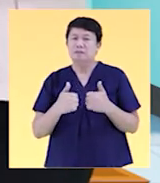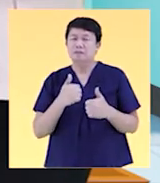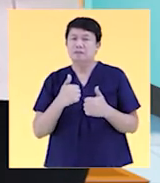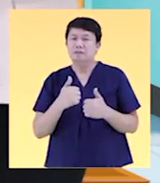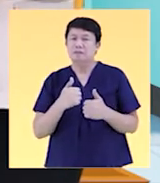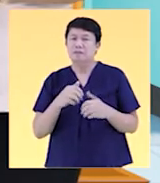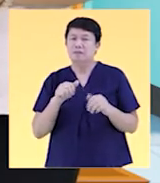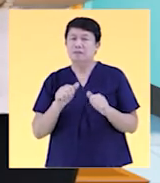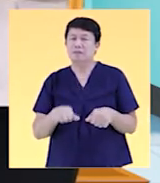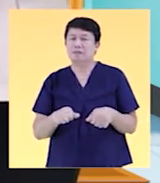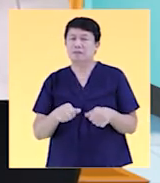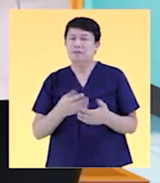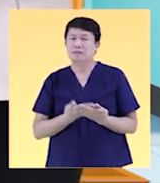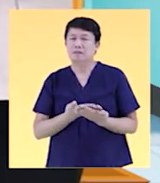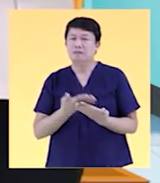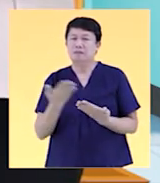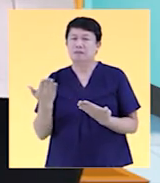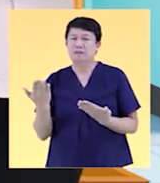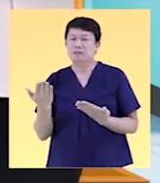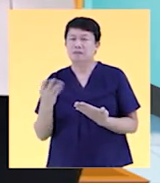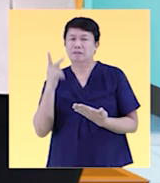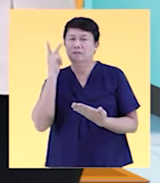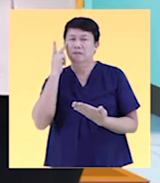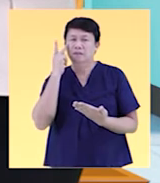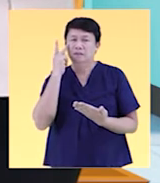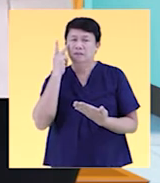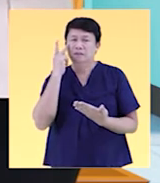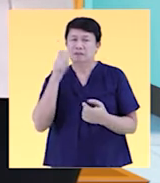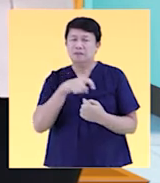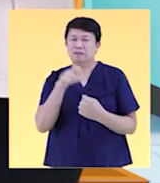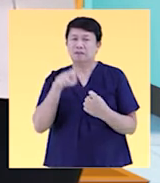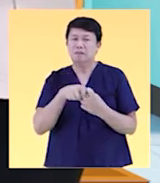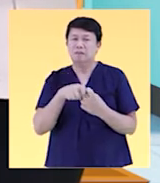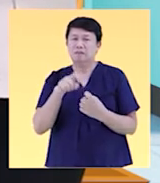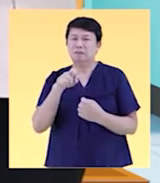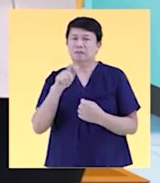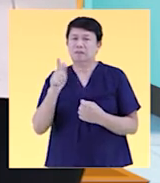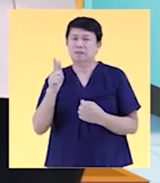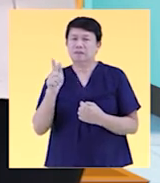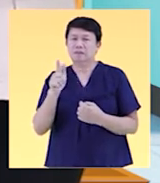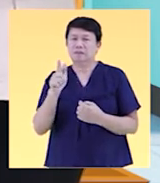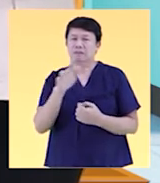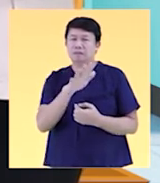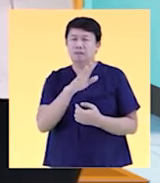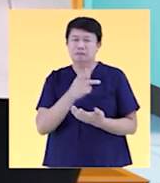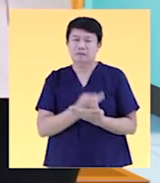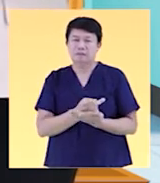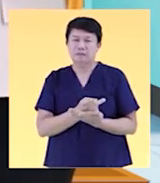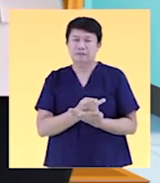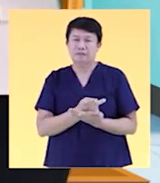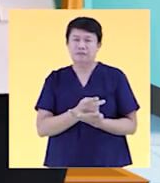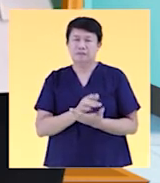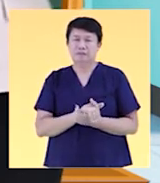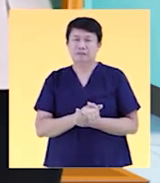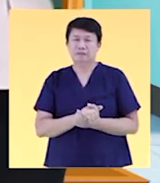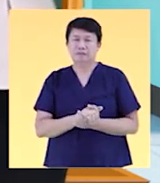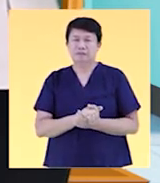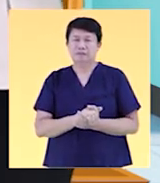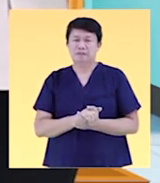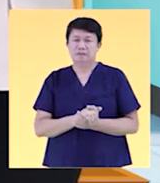menu, alin-alin ang maaaring bilhin ni Kobe sa eksaktong 25 pesos.